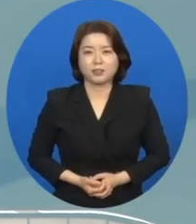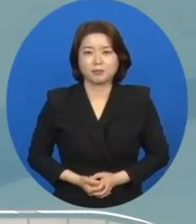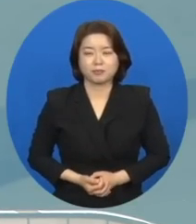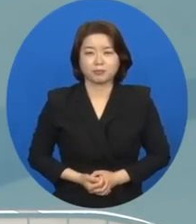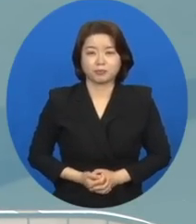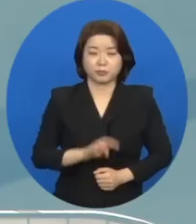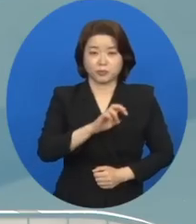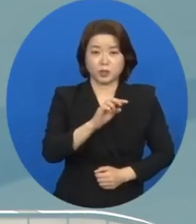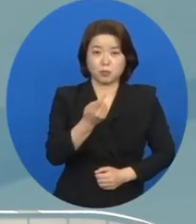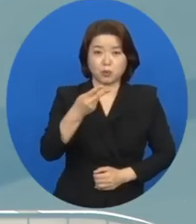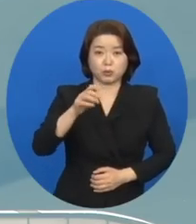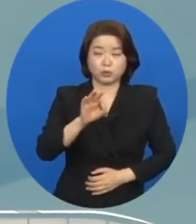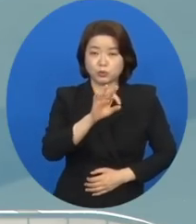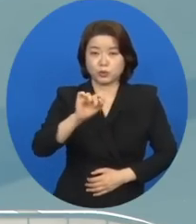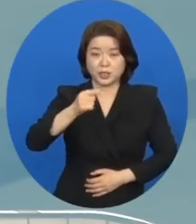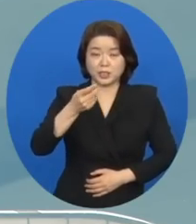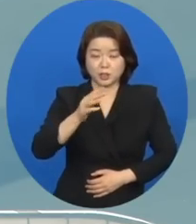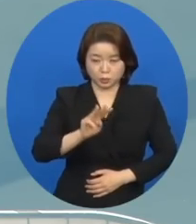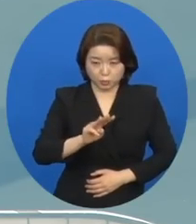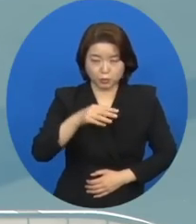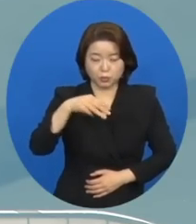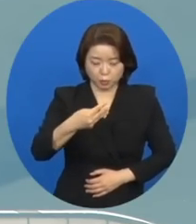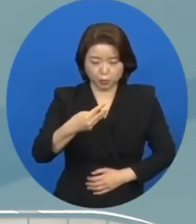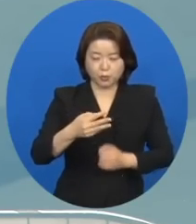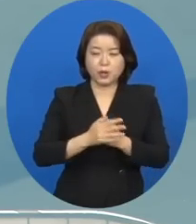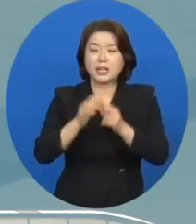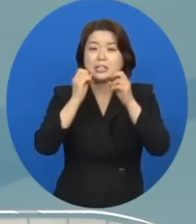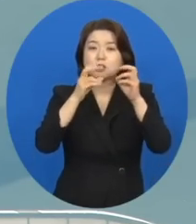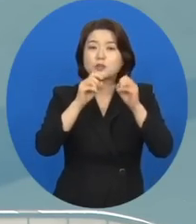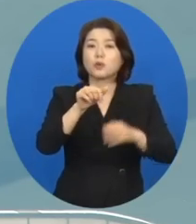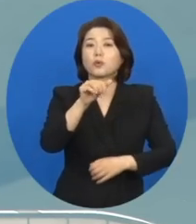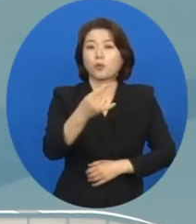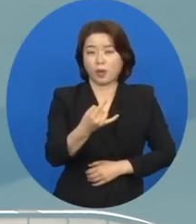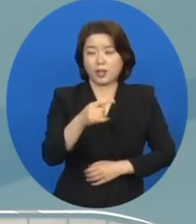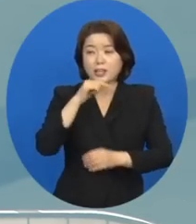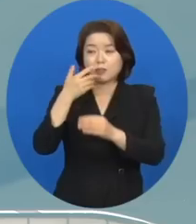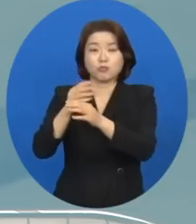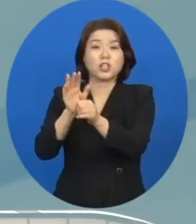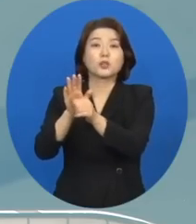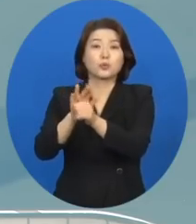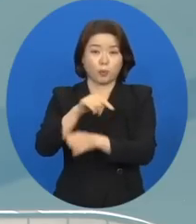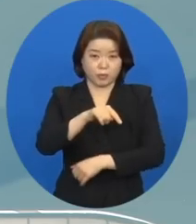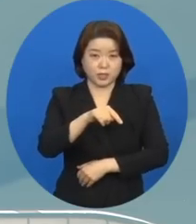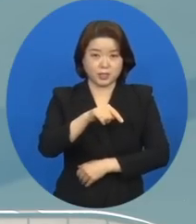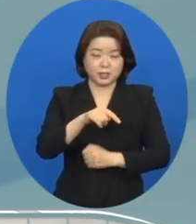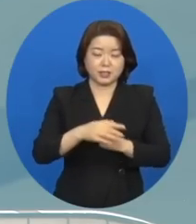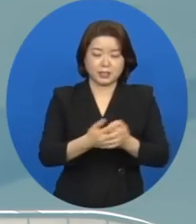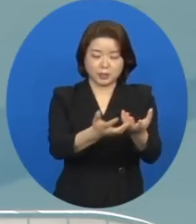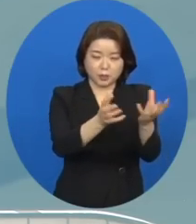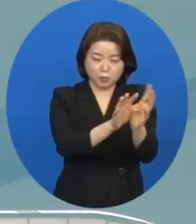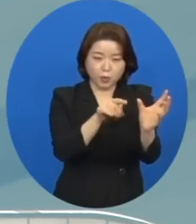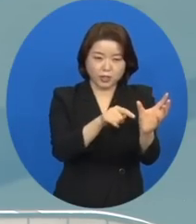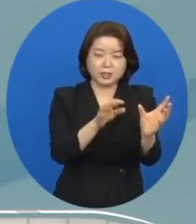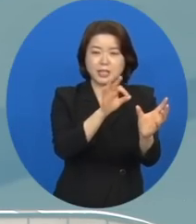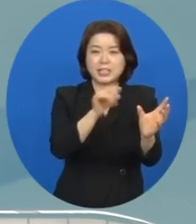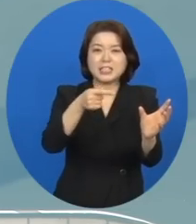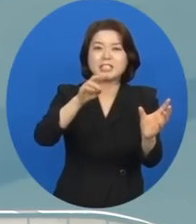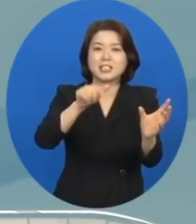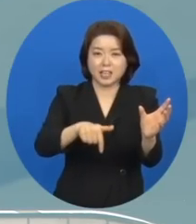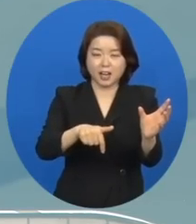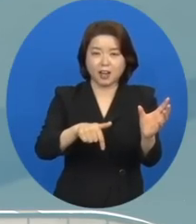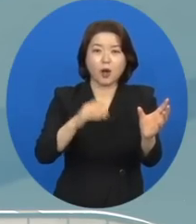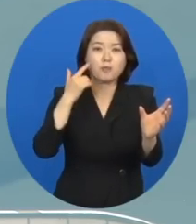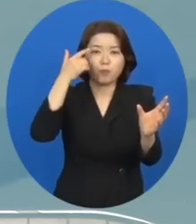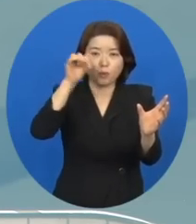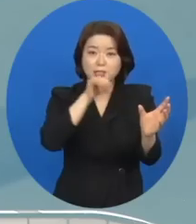모퉁이돌 선교회라고 하는 북한 선교를 하는 선교회가 있어요. 거기 이삭 목사님이 대표십니다.